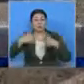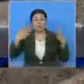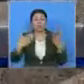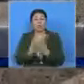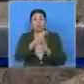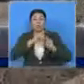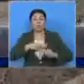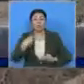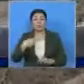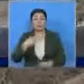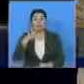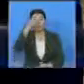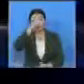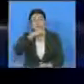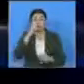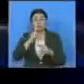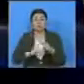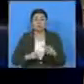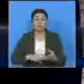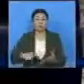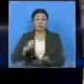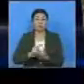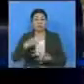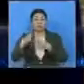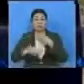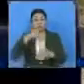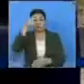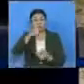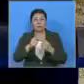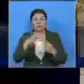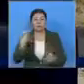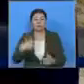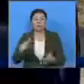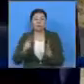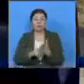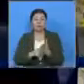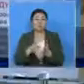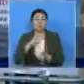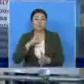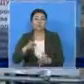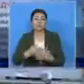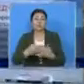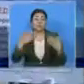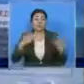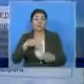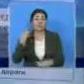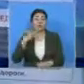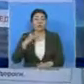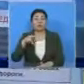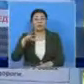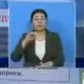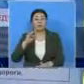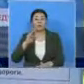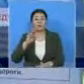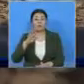жұмыстары 2023 жылы аяқталуы керек. Келесі жылы ұзындығы 38 шақырымнан асатын Ақтөбе Родниковка Мәртөк